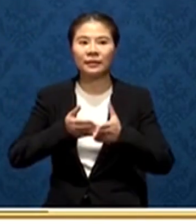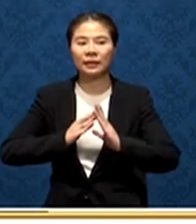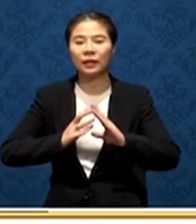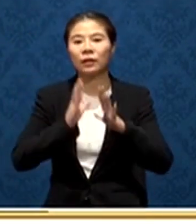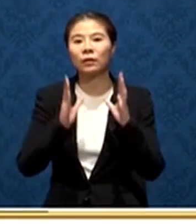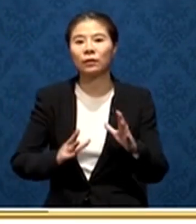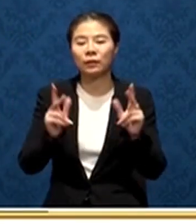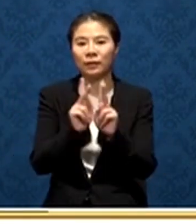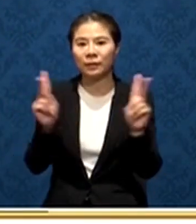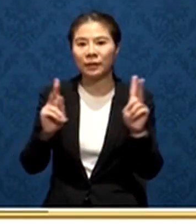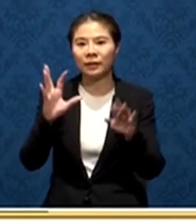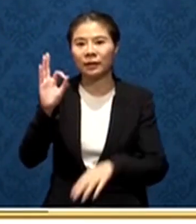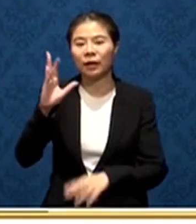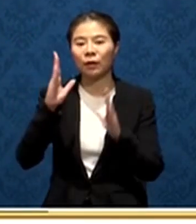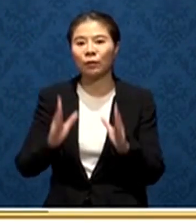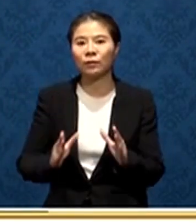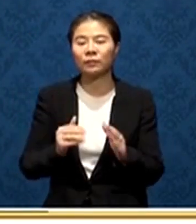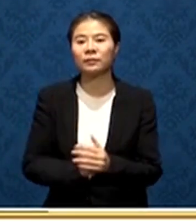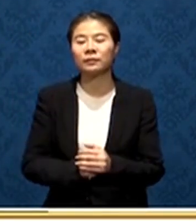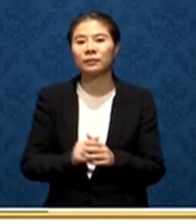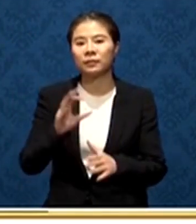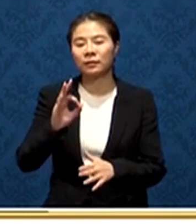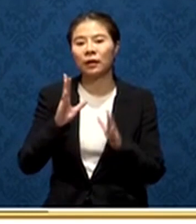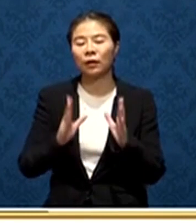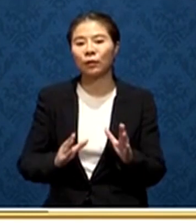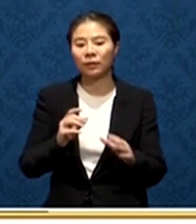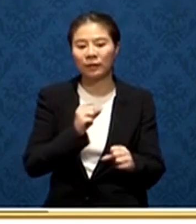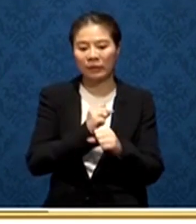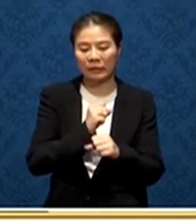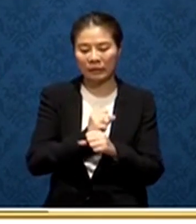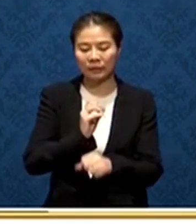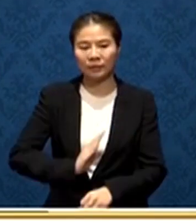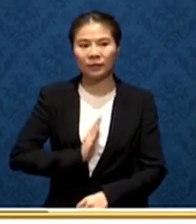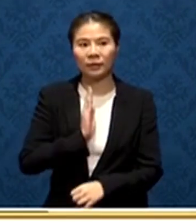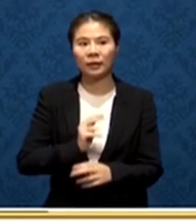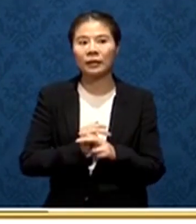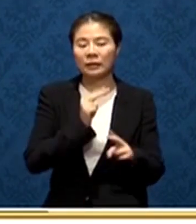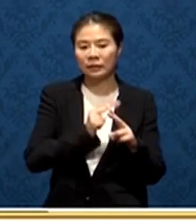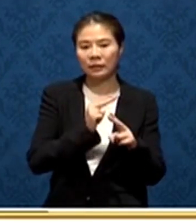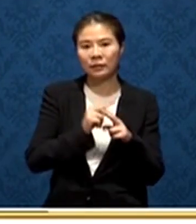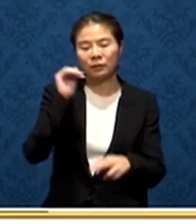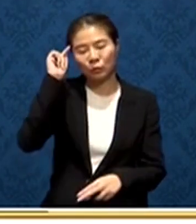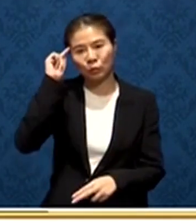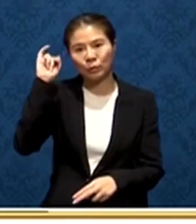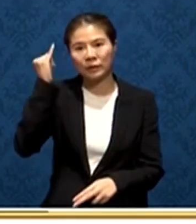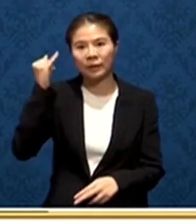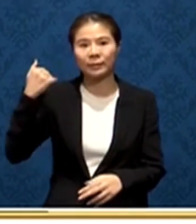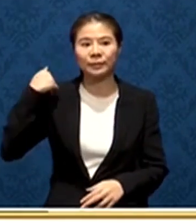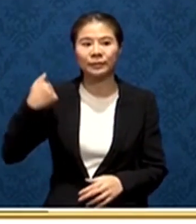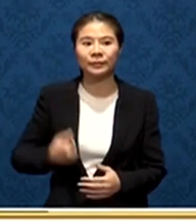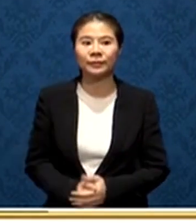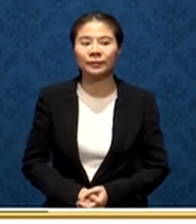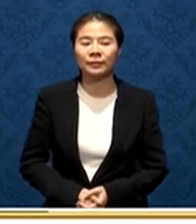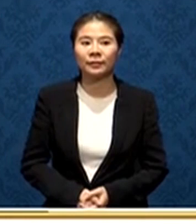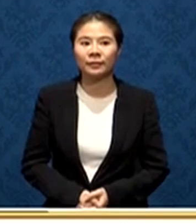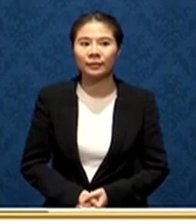หา 9คนและในเจ้าคนนี้เป็นผู้ทรงคุณวุฒิถ้าเอ่ยชื่อมาท่านก็รู้จักและเป็นผู้